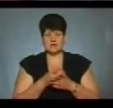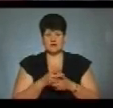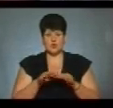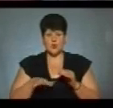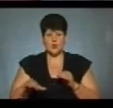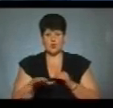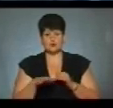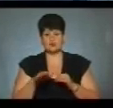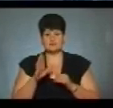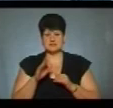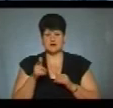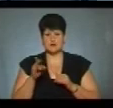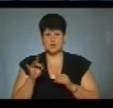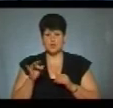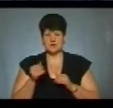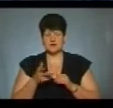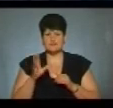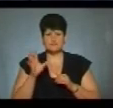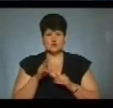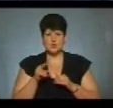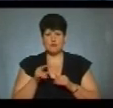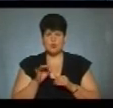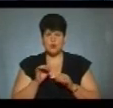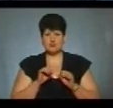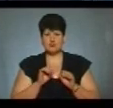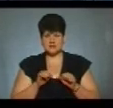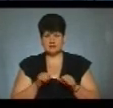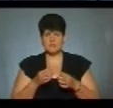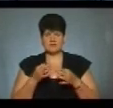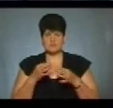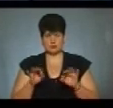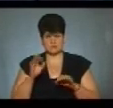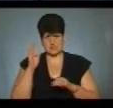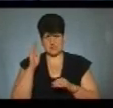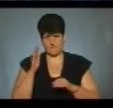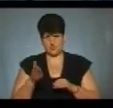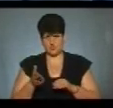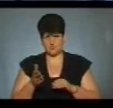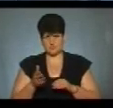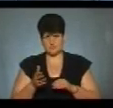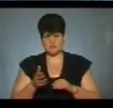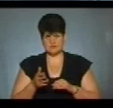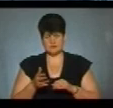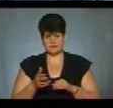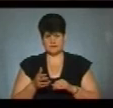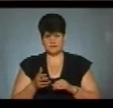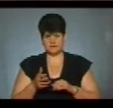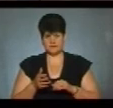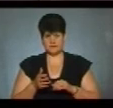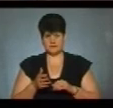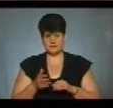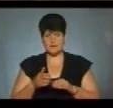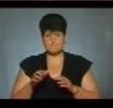Грони. Що по можливості, то ми випустили воду. Так, ні викачати,